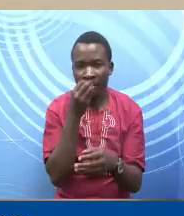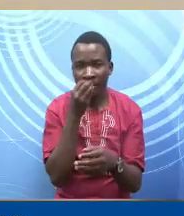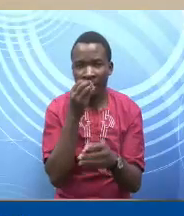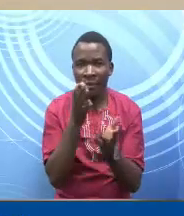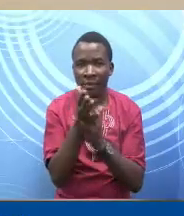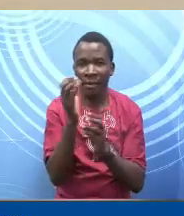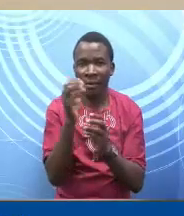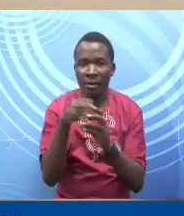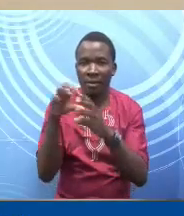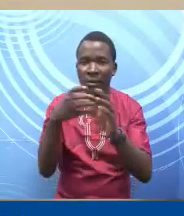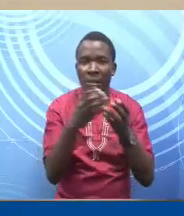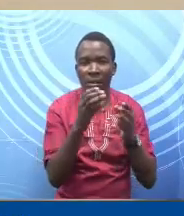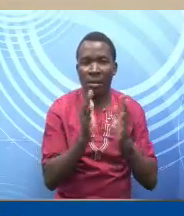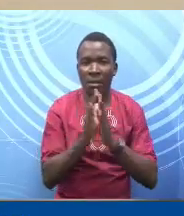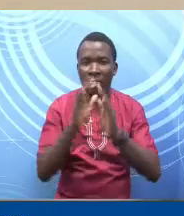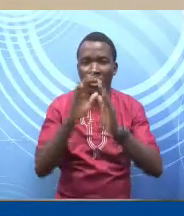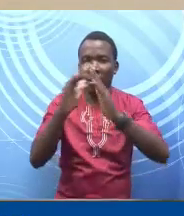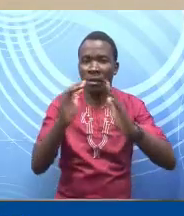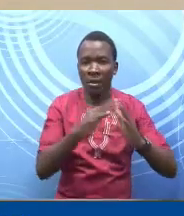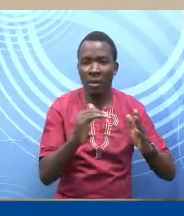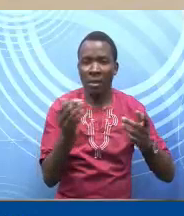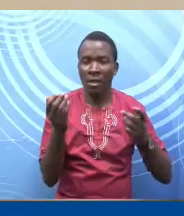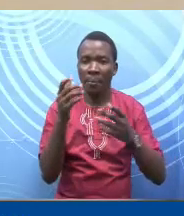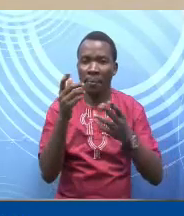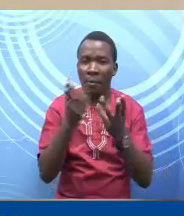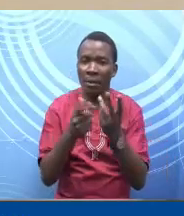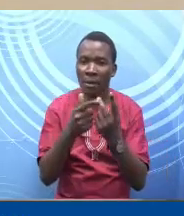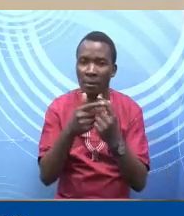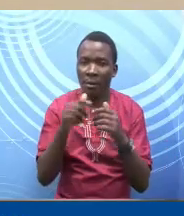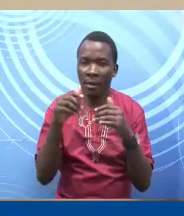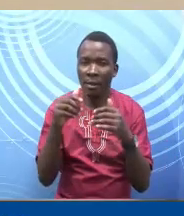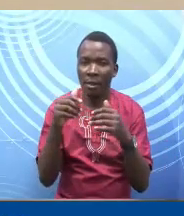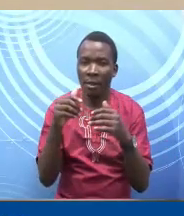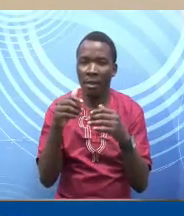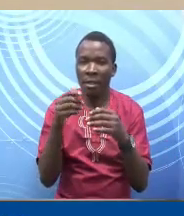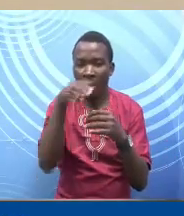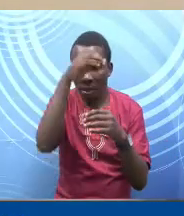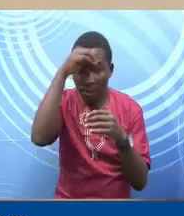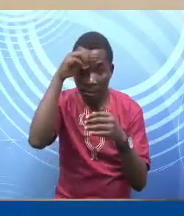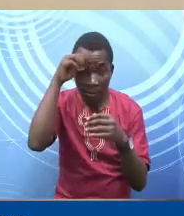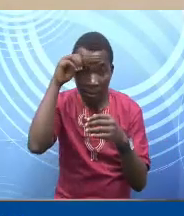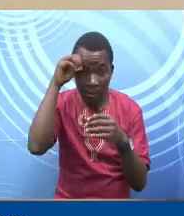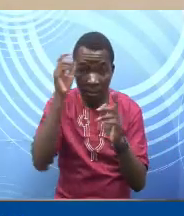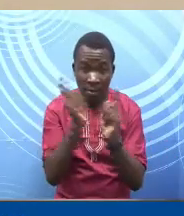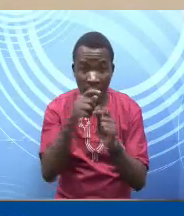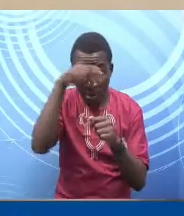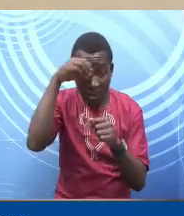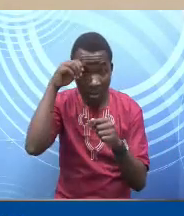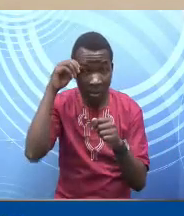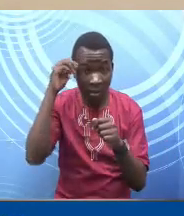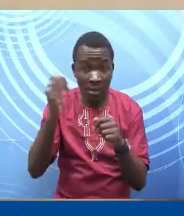binyuze mu masibo no mu midugudu barabaruwe abahuye n'ingorane zo gutakaza imirimo muri iki gihe cyaguma mu